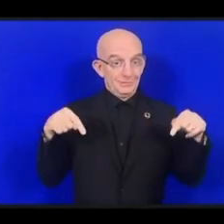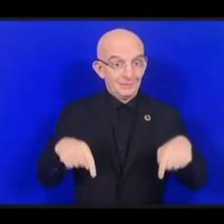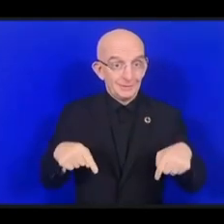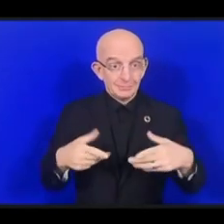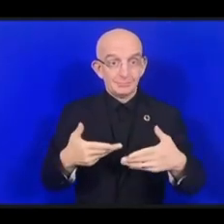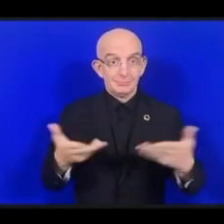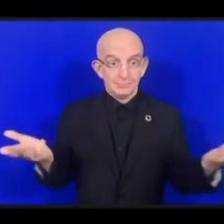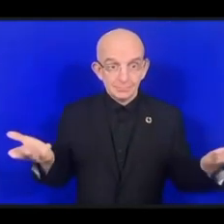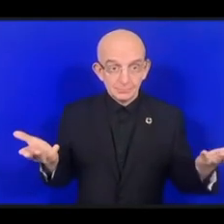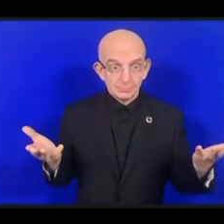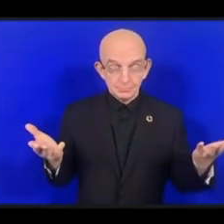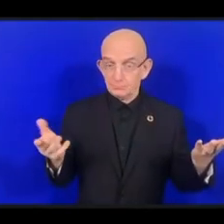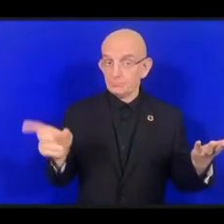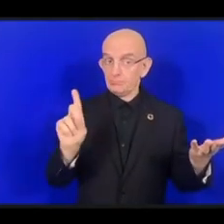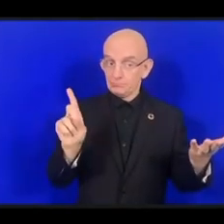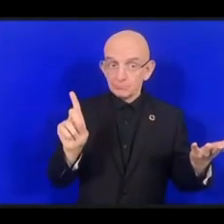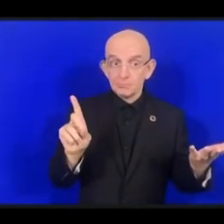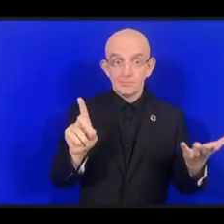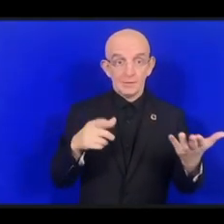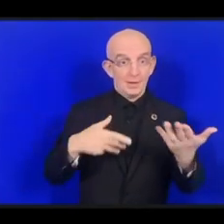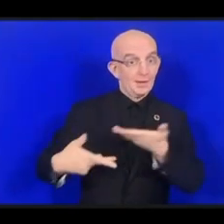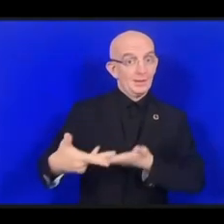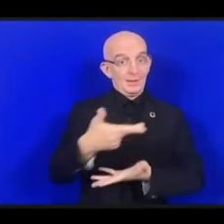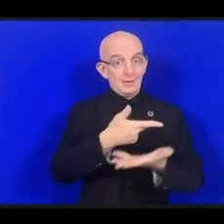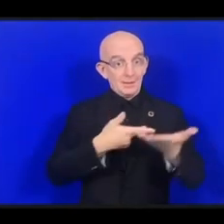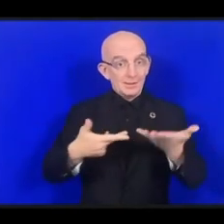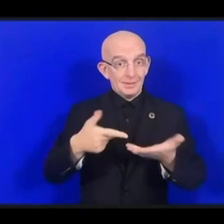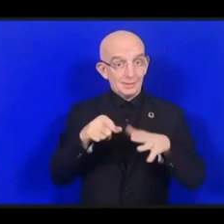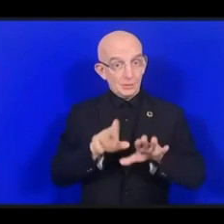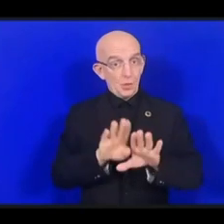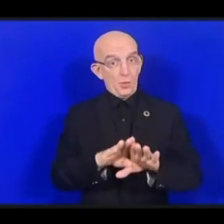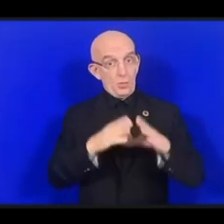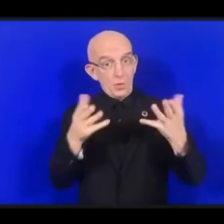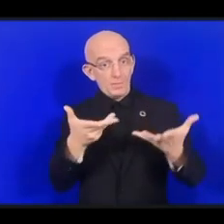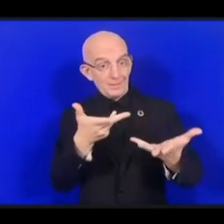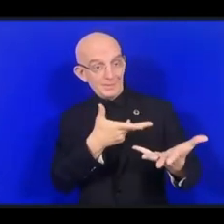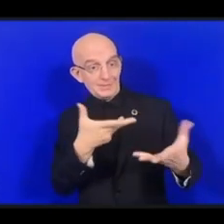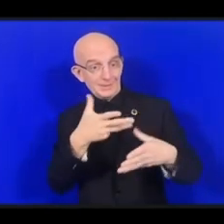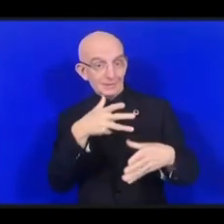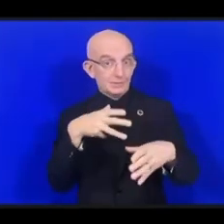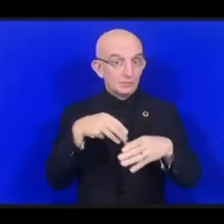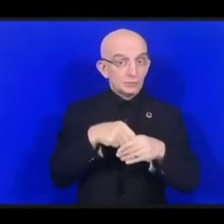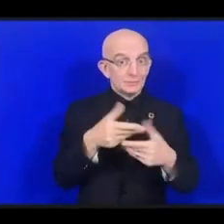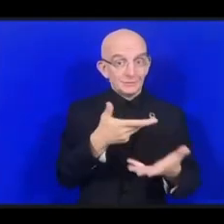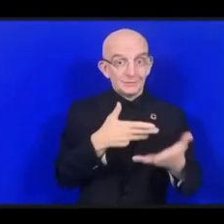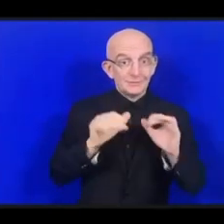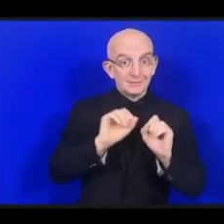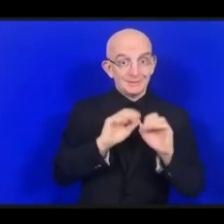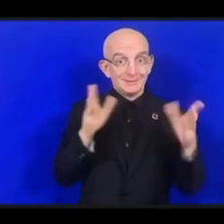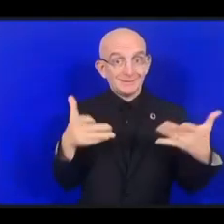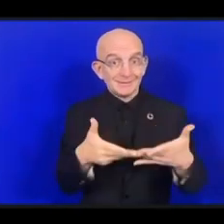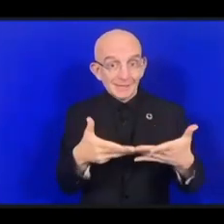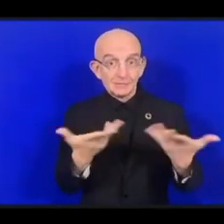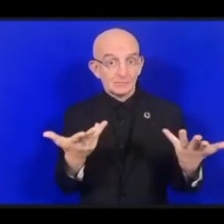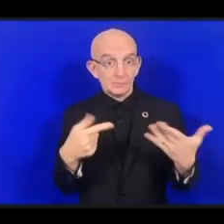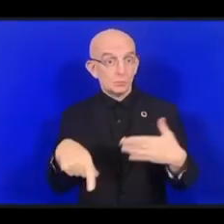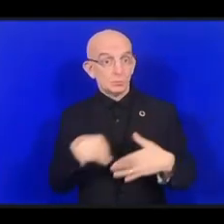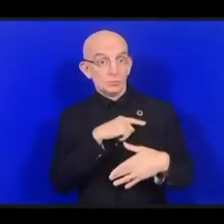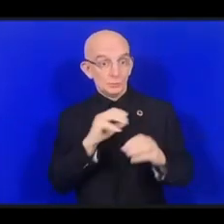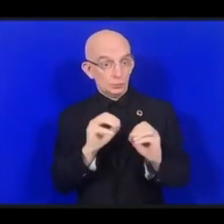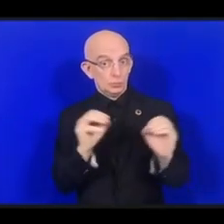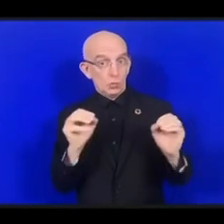climatique pour atténuer son impact relever le défi du changement climatique essentiel pour protéger les